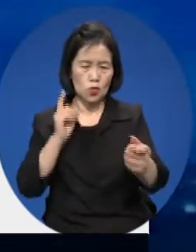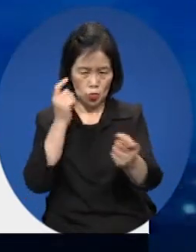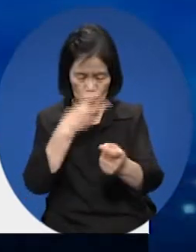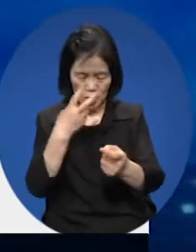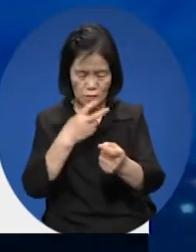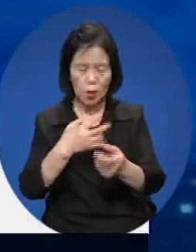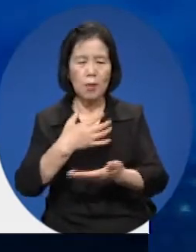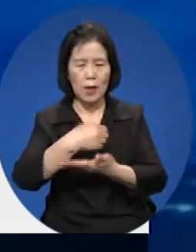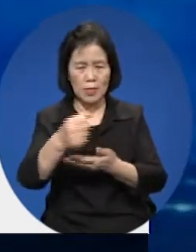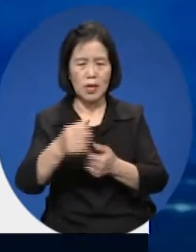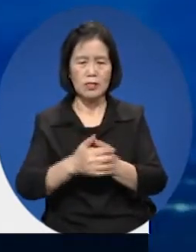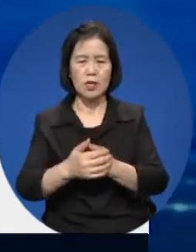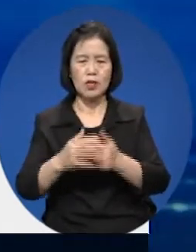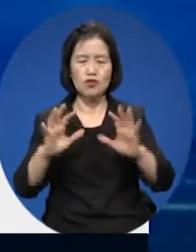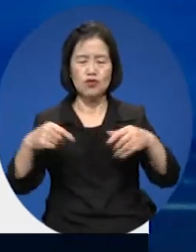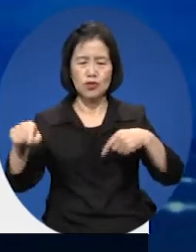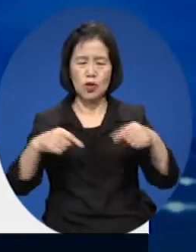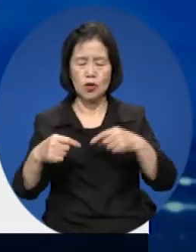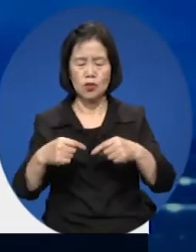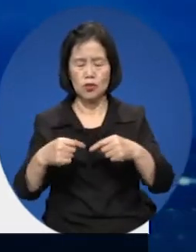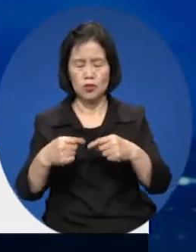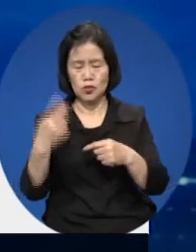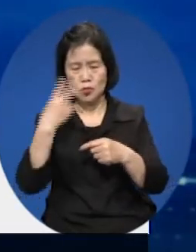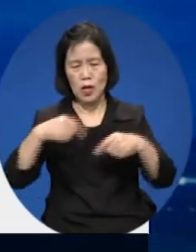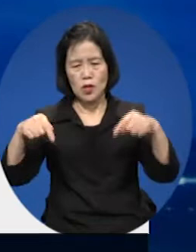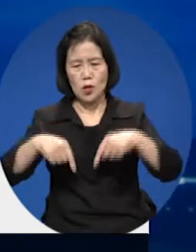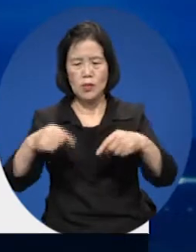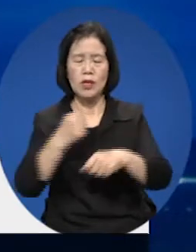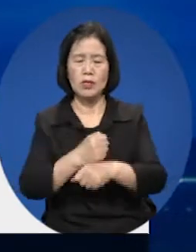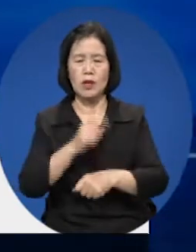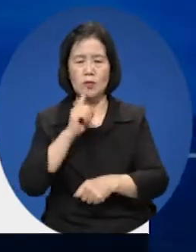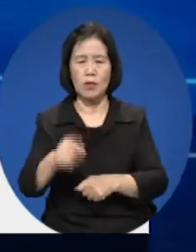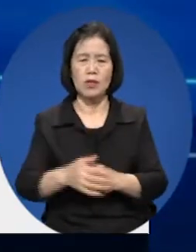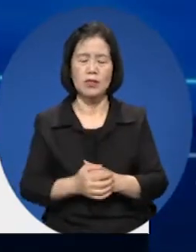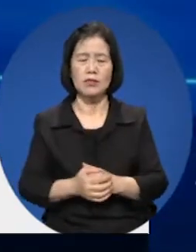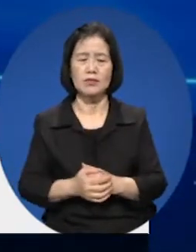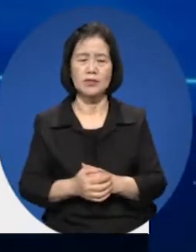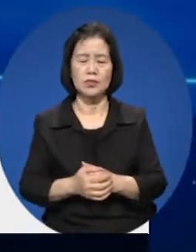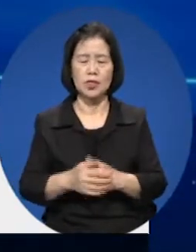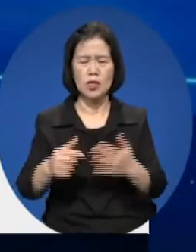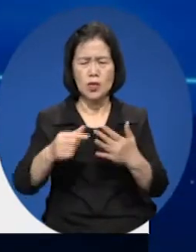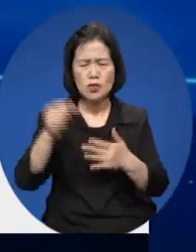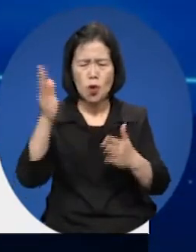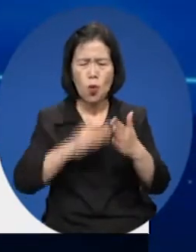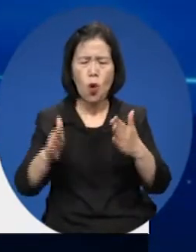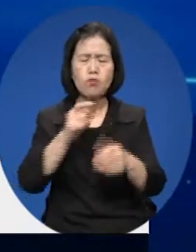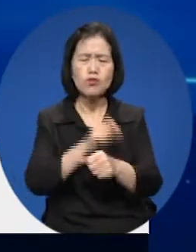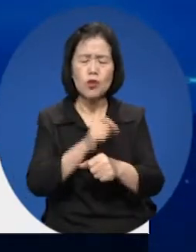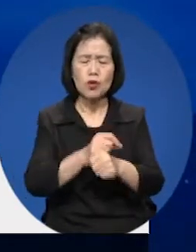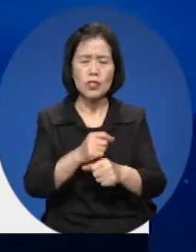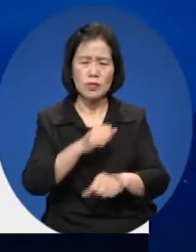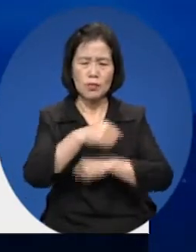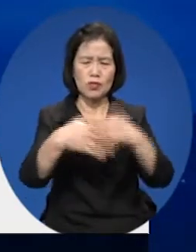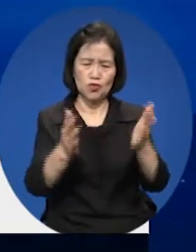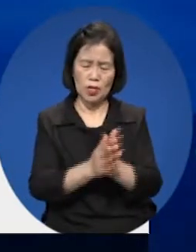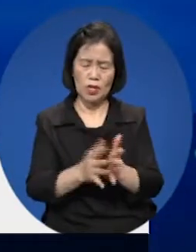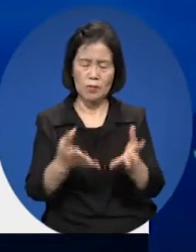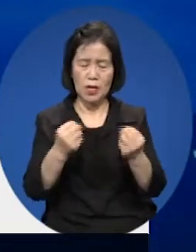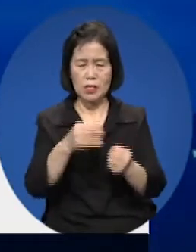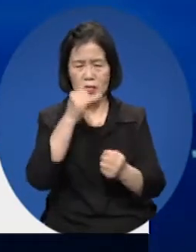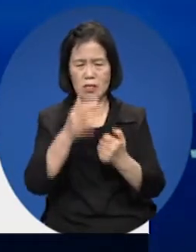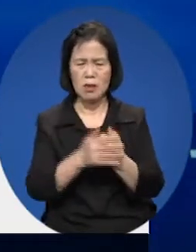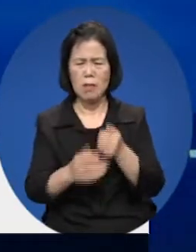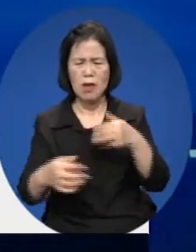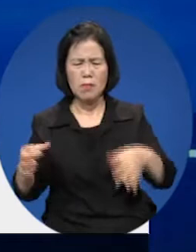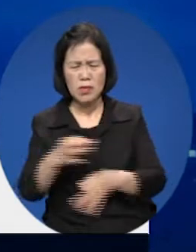했고 국정조사에서 협의를 하겠다고 했는데 말씀 하신대로 선출직 공무원이 워낙에 민주당이 더 많다 보니까 드러나는 비리